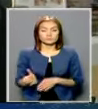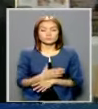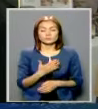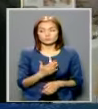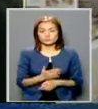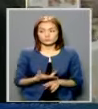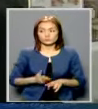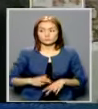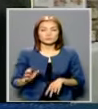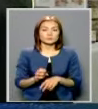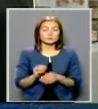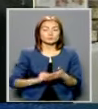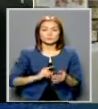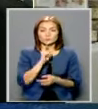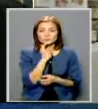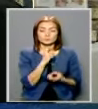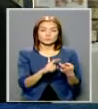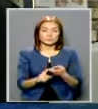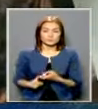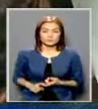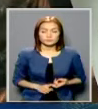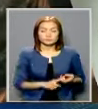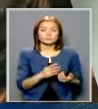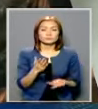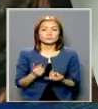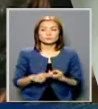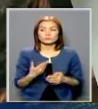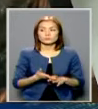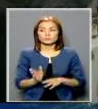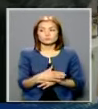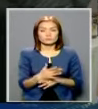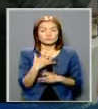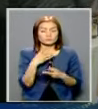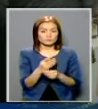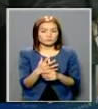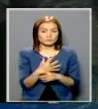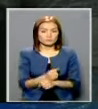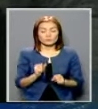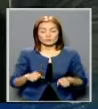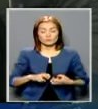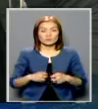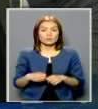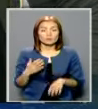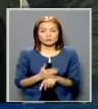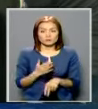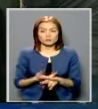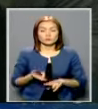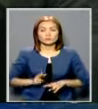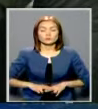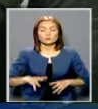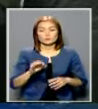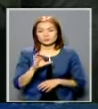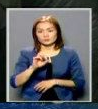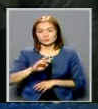продукции. Экспорт был затруднен из-за пандемии. И в связи с тем, что рыбы стало меньше, тоже возникли проблемы. Особенно